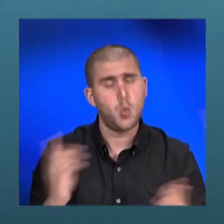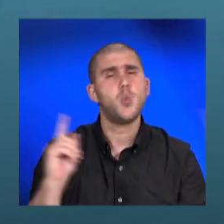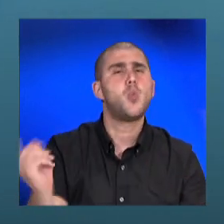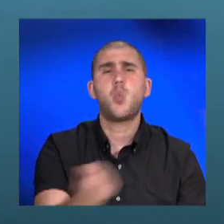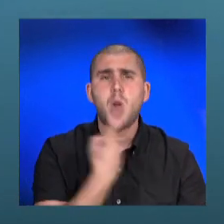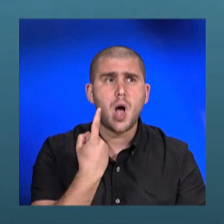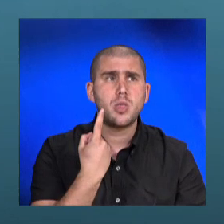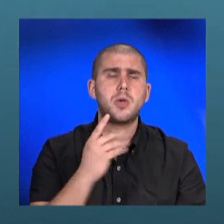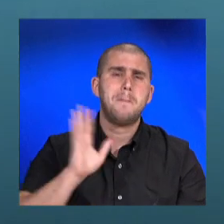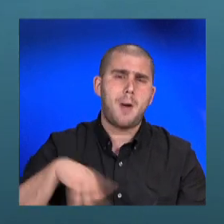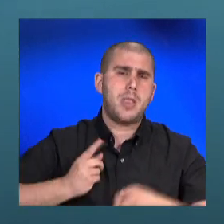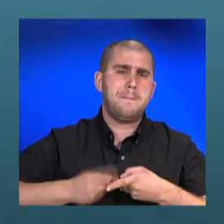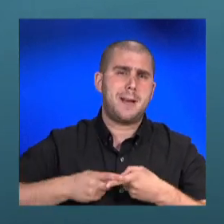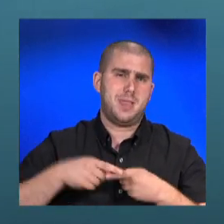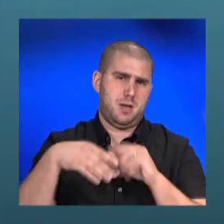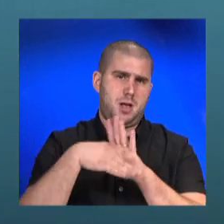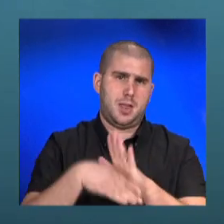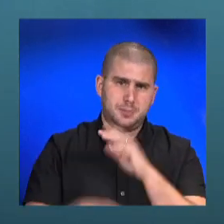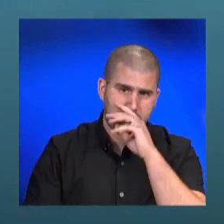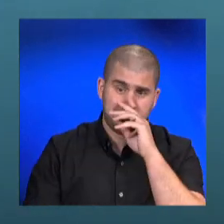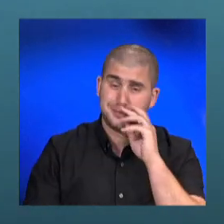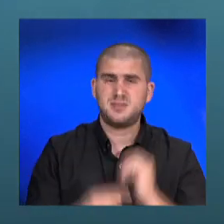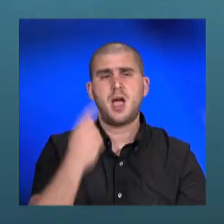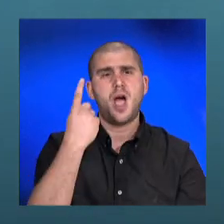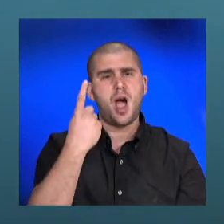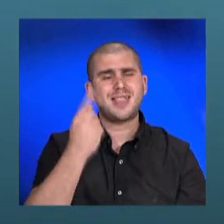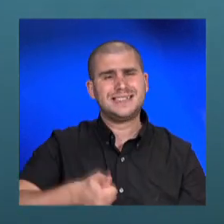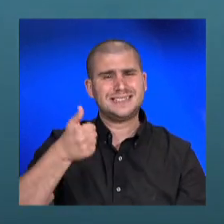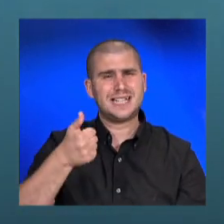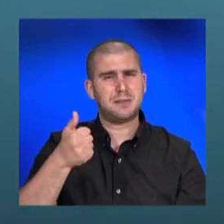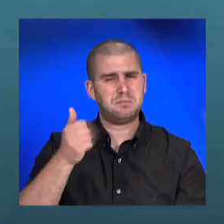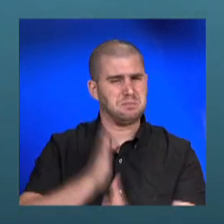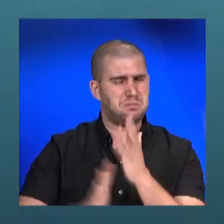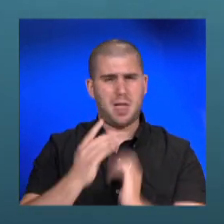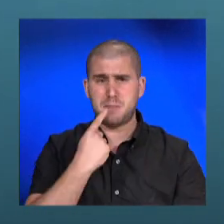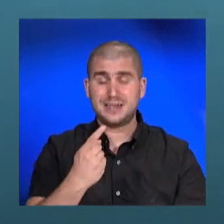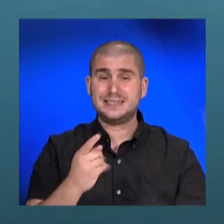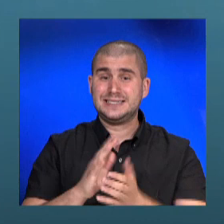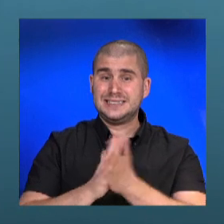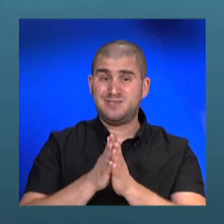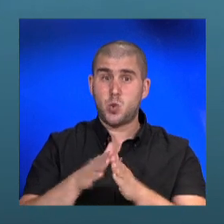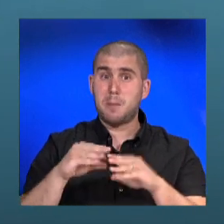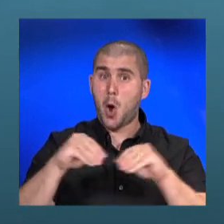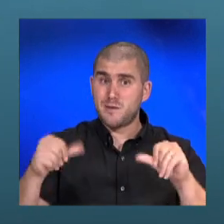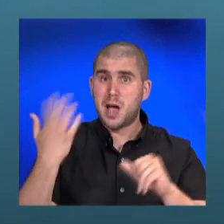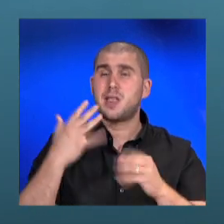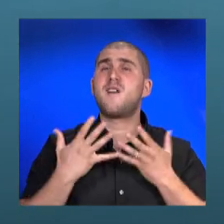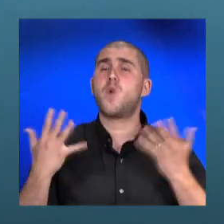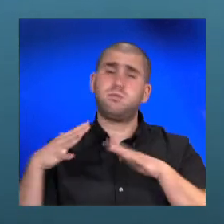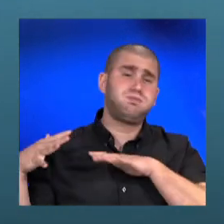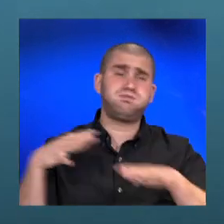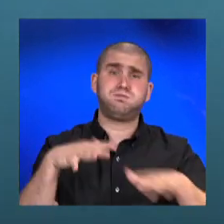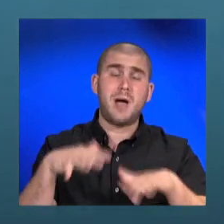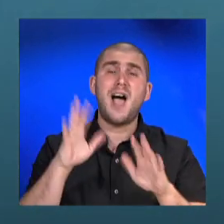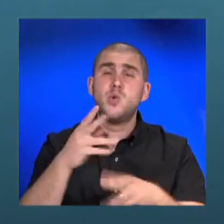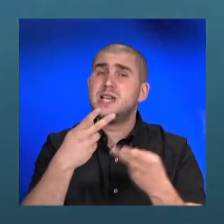הכללים. איך אמר אחד השרים? הצפיפות בחופים הייתה כל כך גדולה שאי אפשר היה להכניס